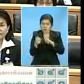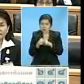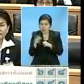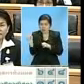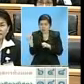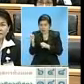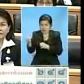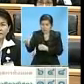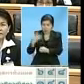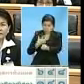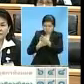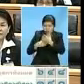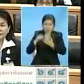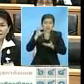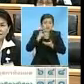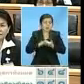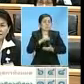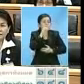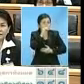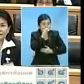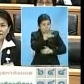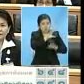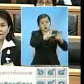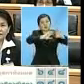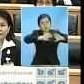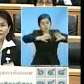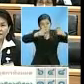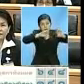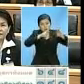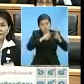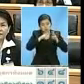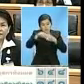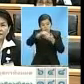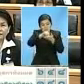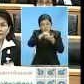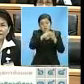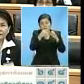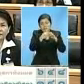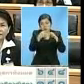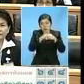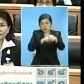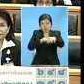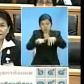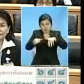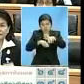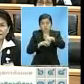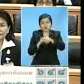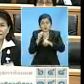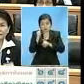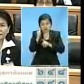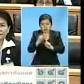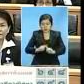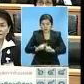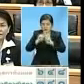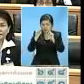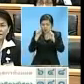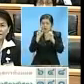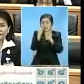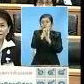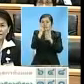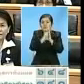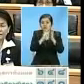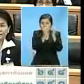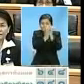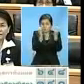นำปัญหานี้มาสะท้อนให้กับฝ่ายบริหารเพื่อนำไปแก้ไขปัญหาของพี่น้องประชาชนแต่กฎหมายรัฐนูลฉบับนี้ฮะร่